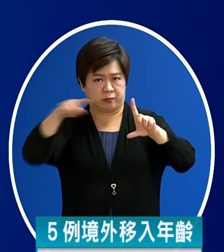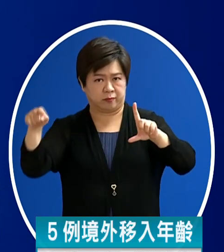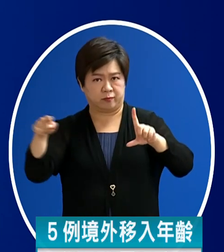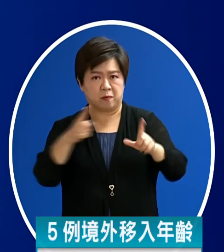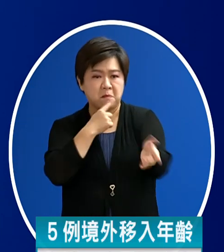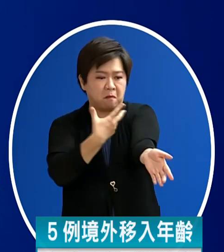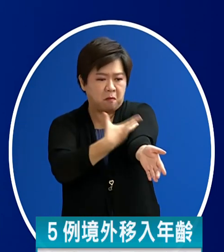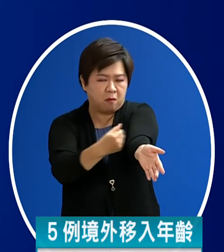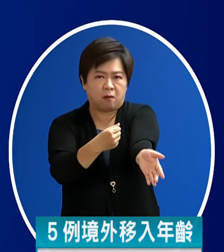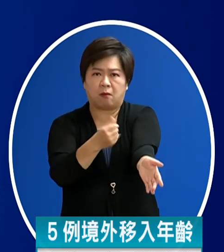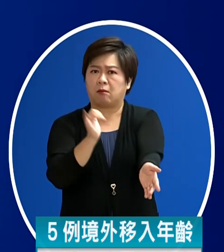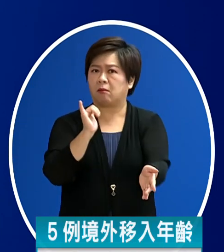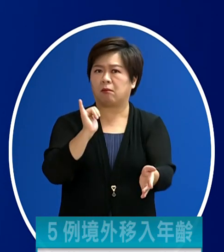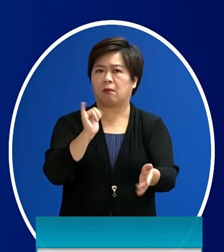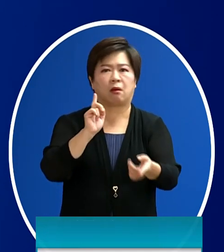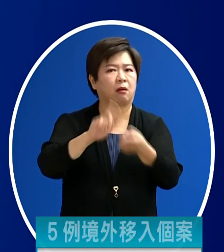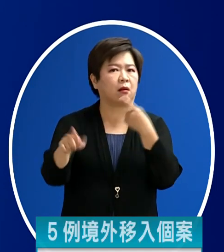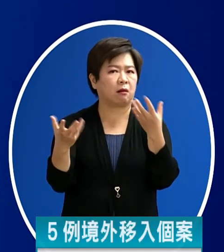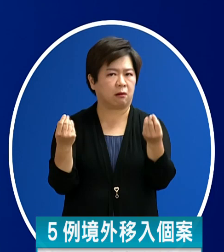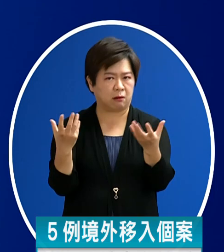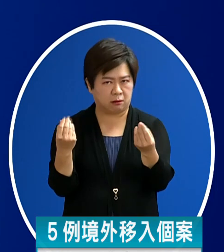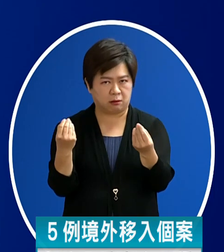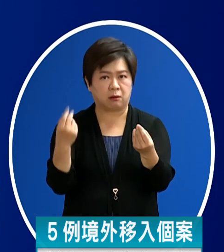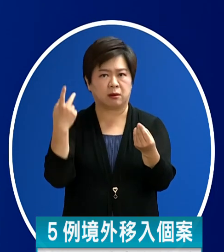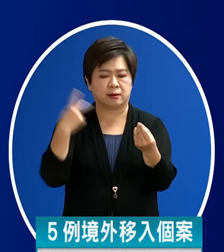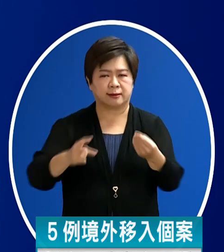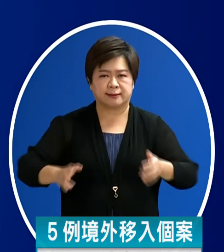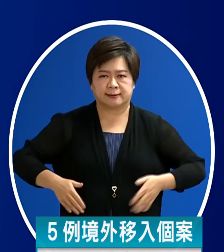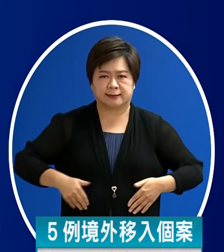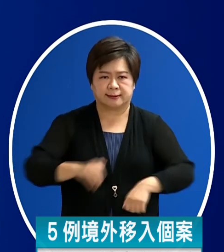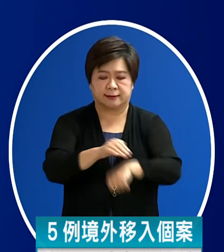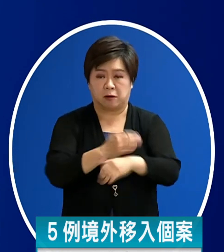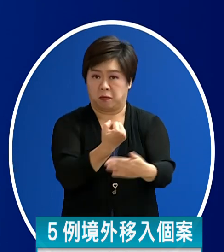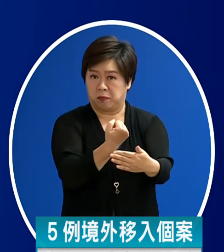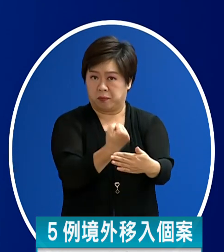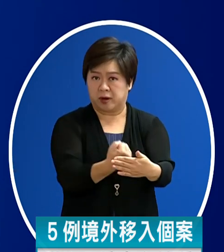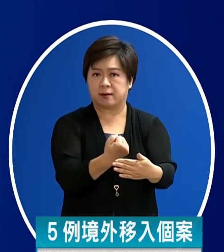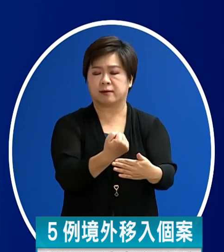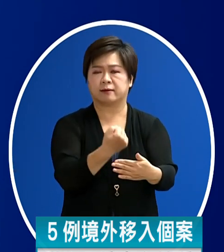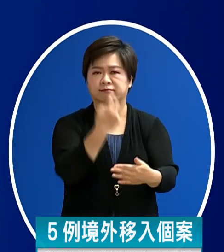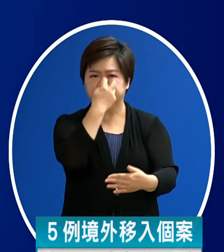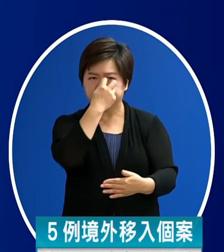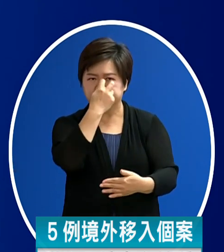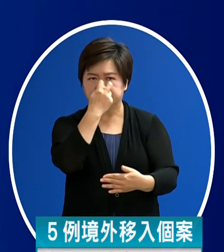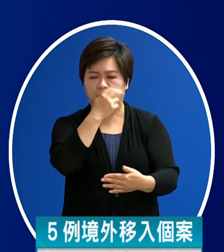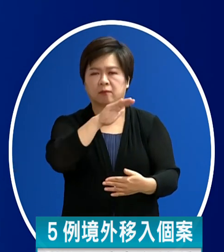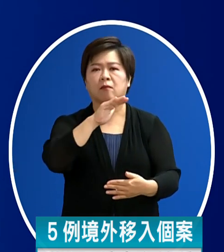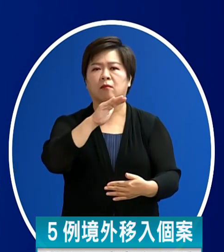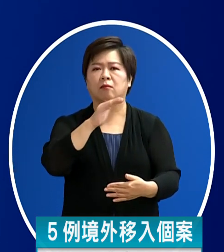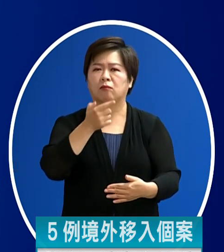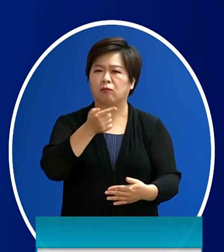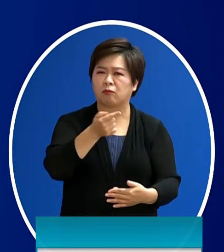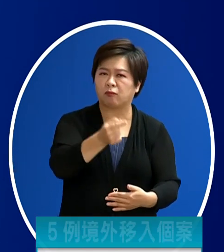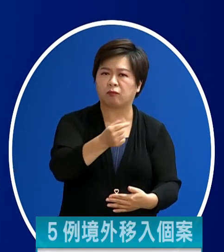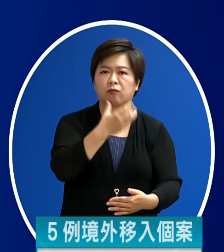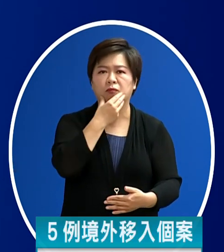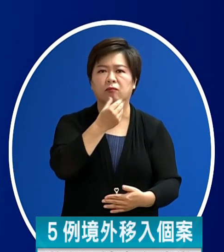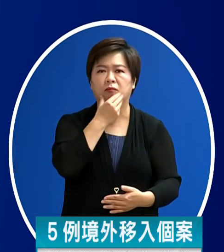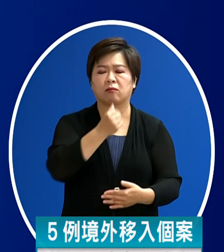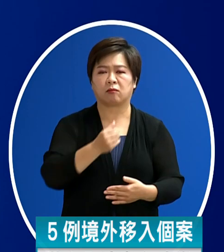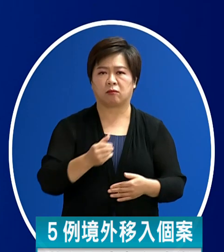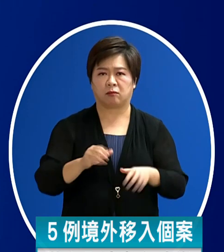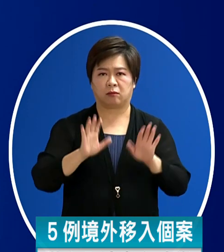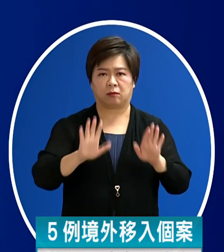明显异常，那有经过急诊的留观，症状缓解，在今天上午其实已